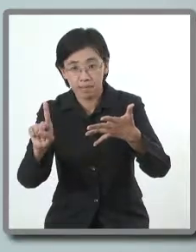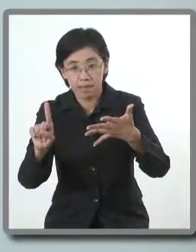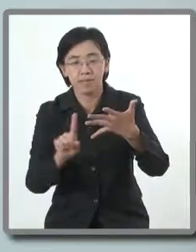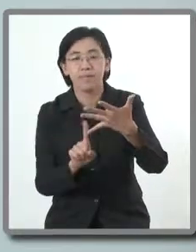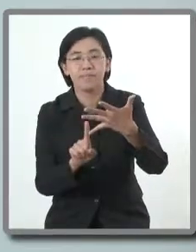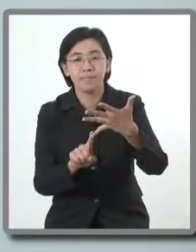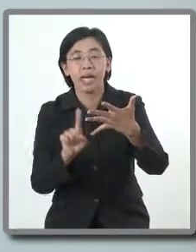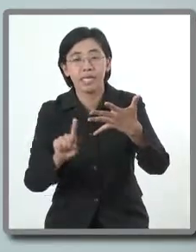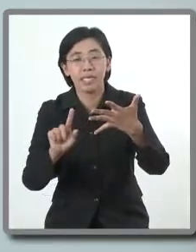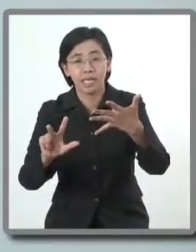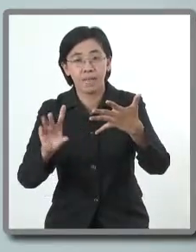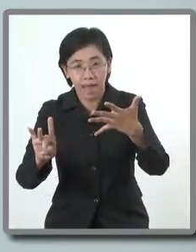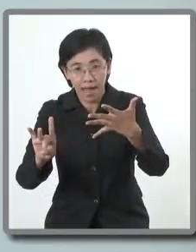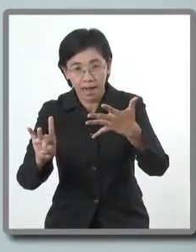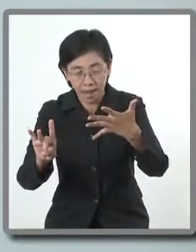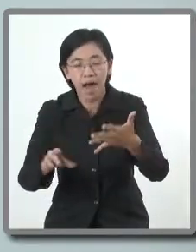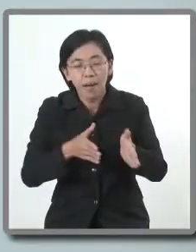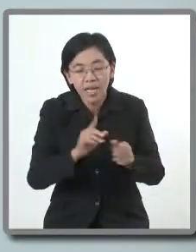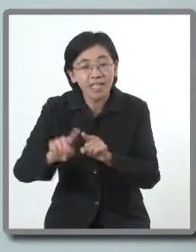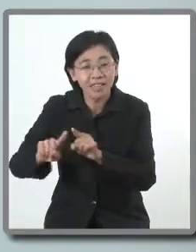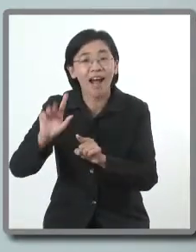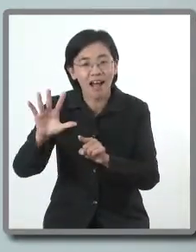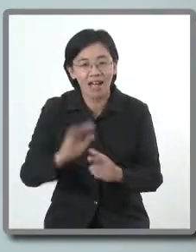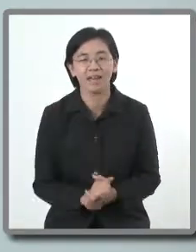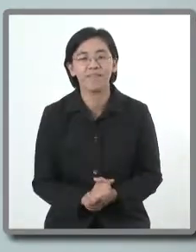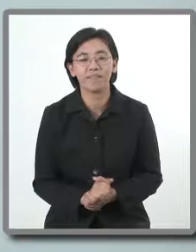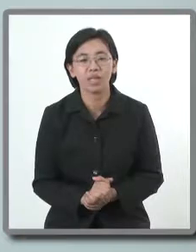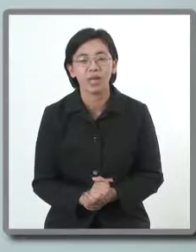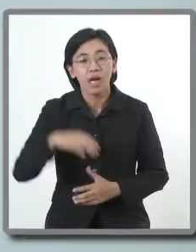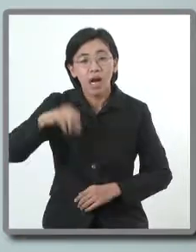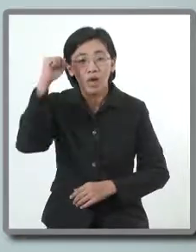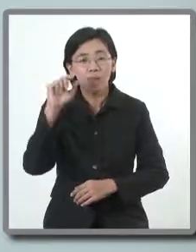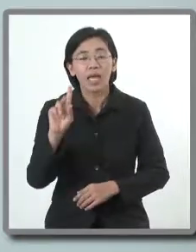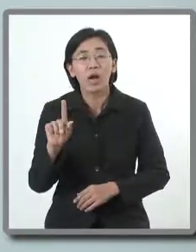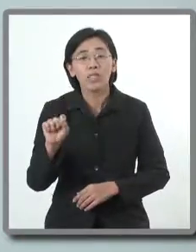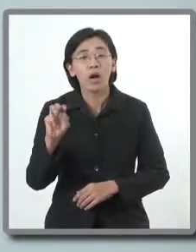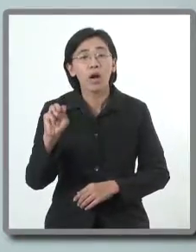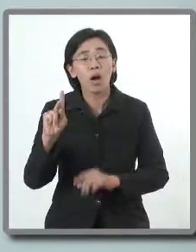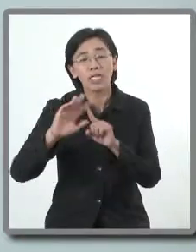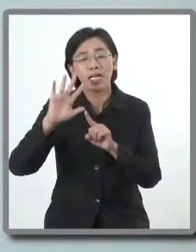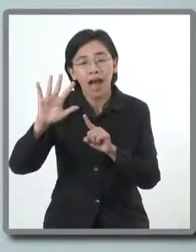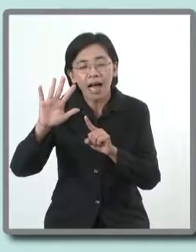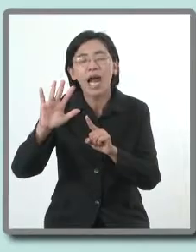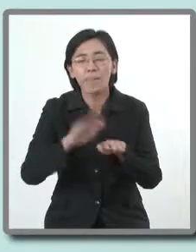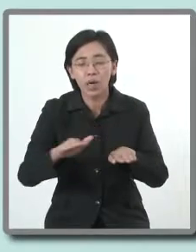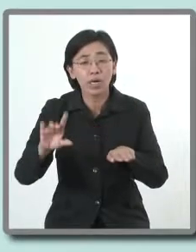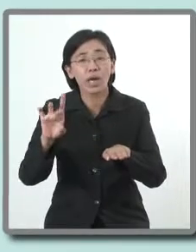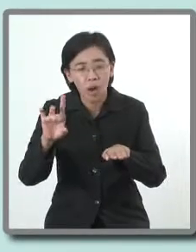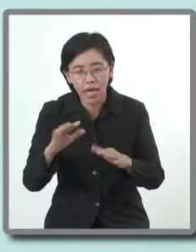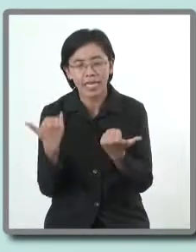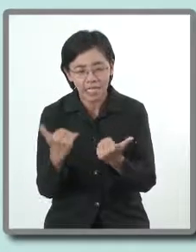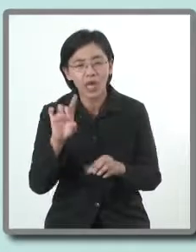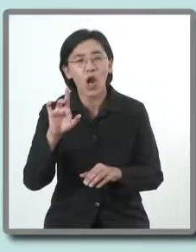141นะครับ138นะครับซึ่งในเขตการรถที่5เนี่ยต้องมาจุรถทั้งหมด130คันรถใหม่แต่ตอนนี้รับไป